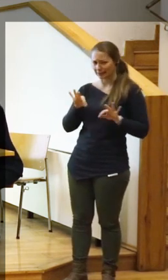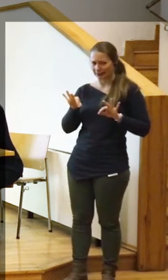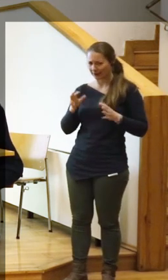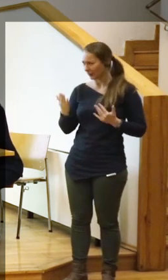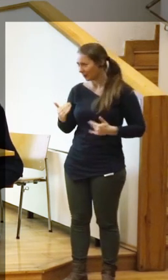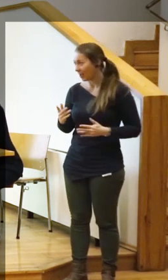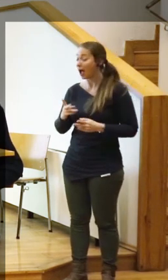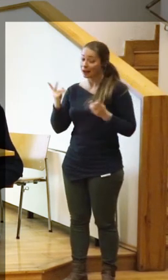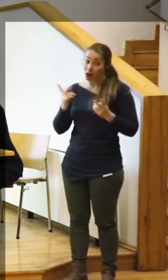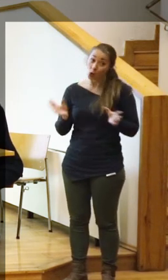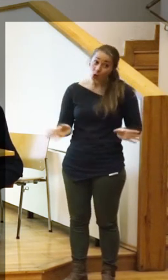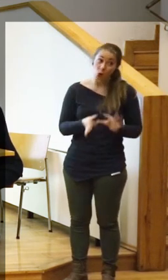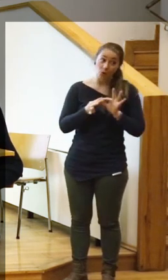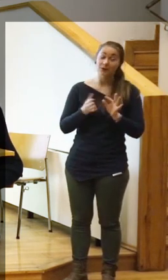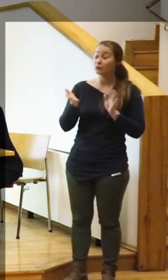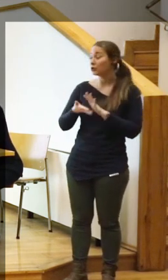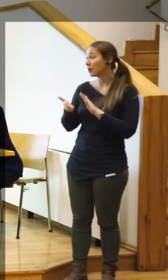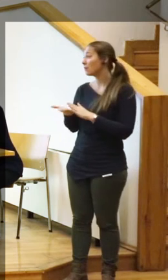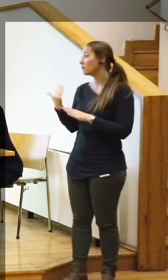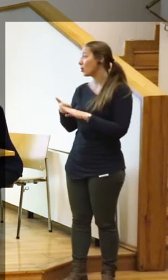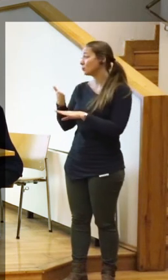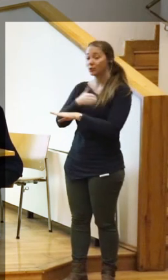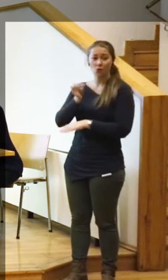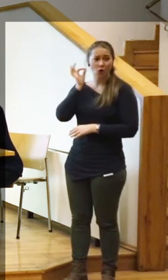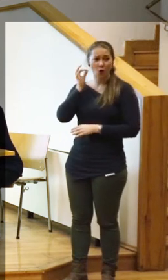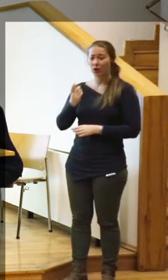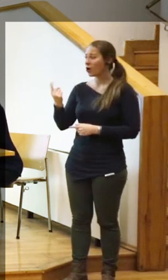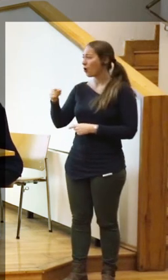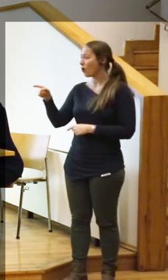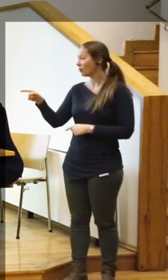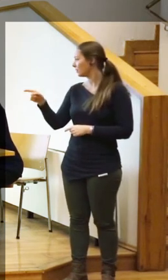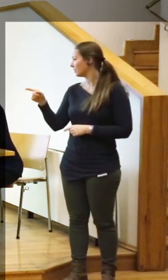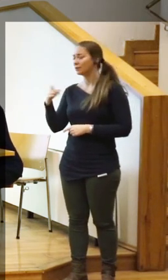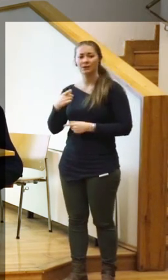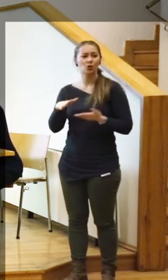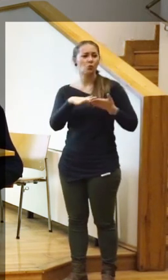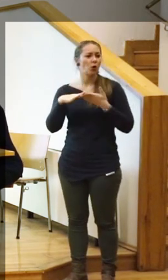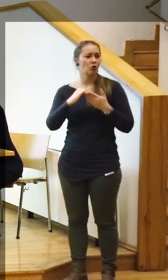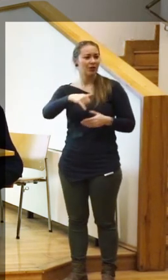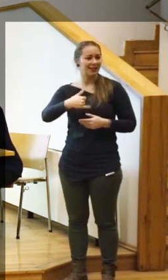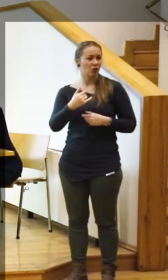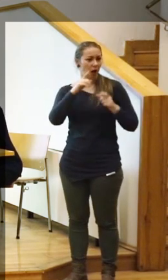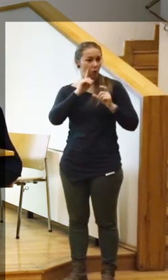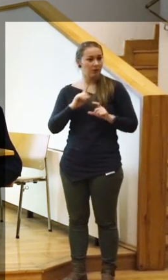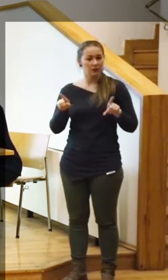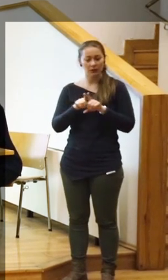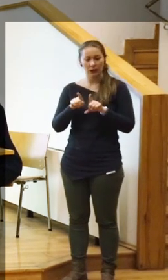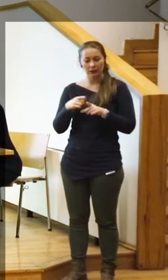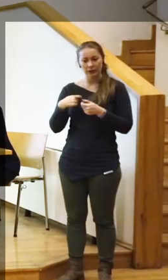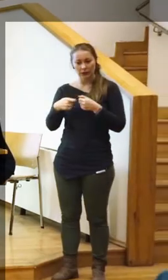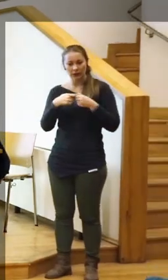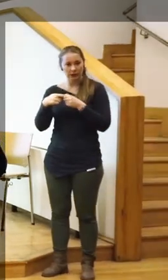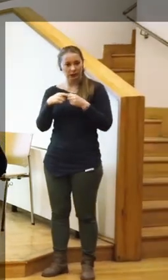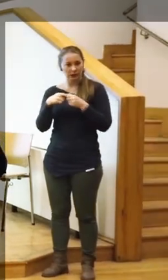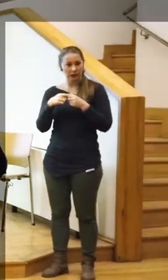to souvisí, ale například s tím, co zmiňovali tady holky se společností Jindřicha Chalupeckého, že sami jsou prostě v